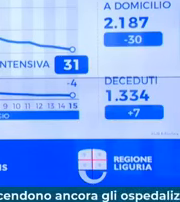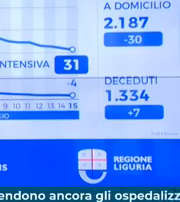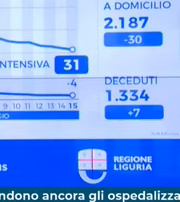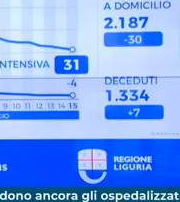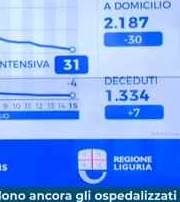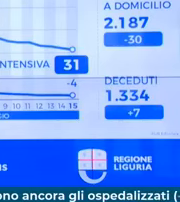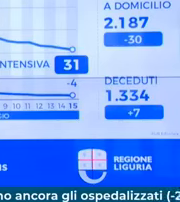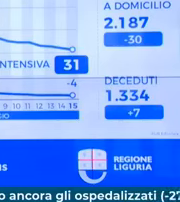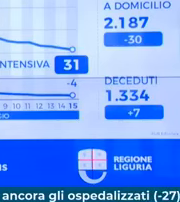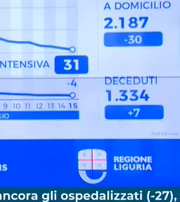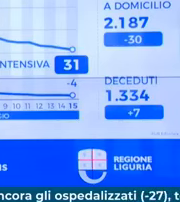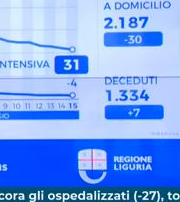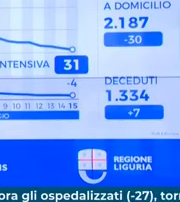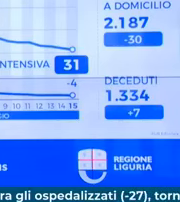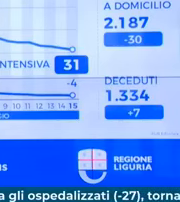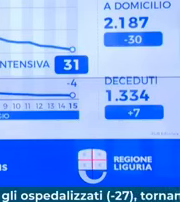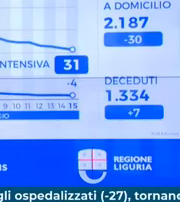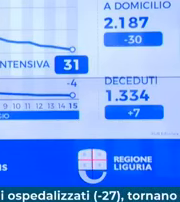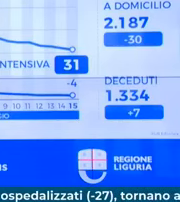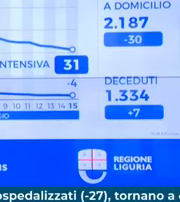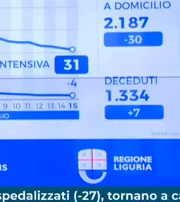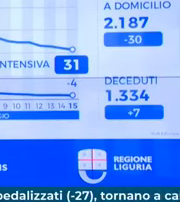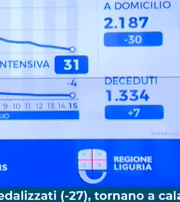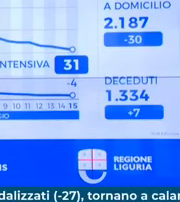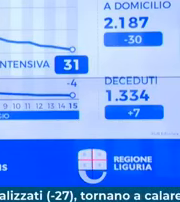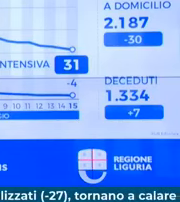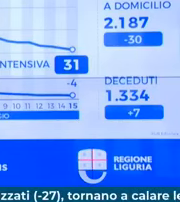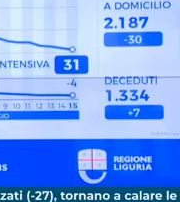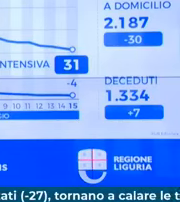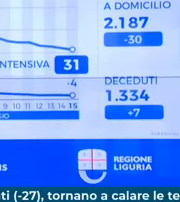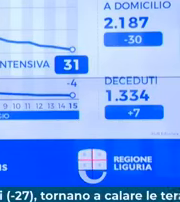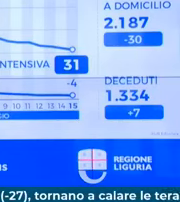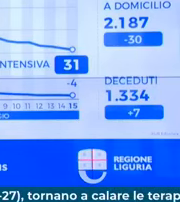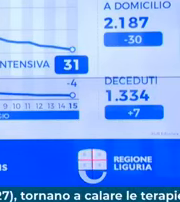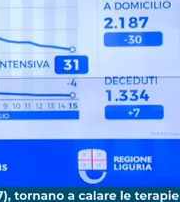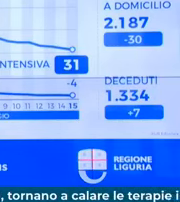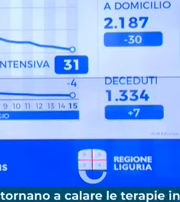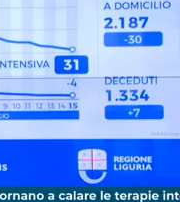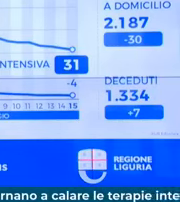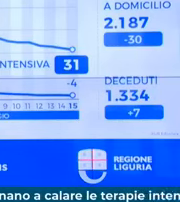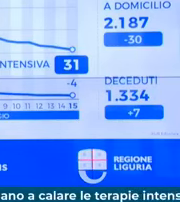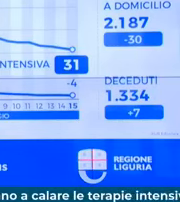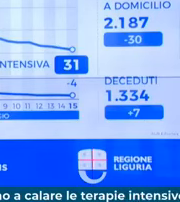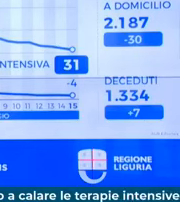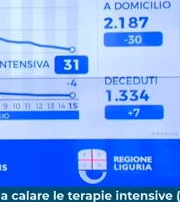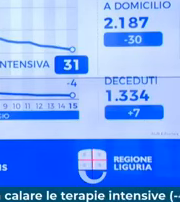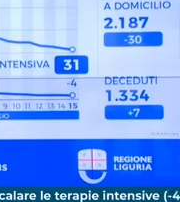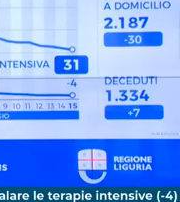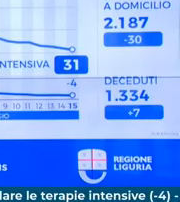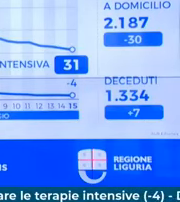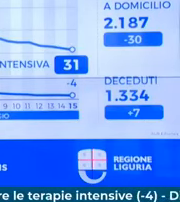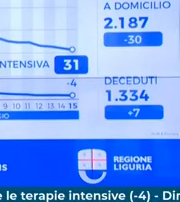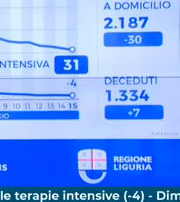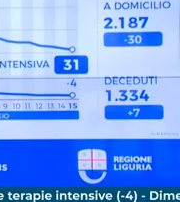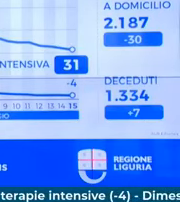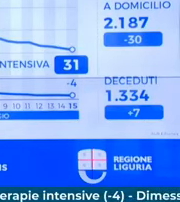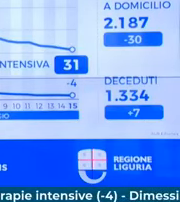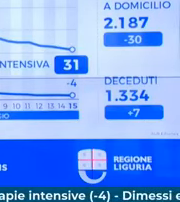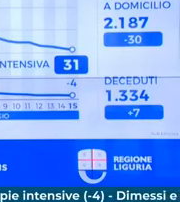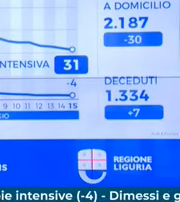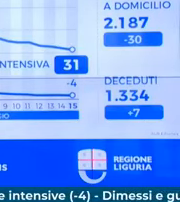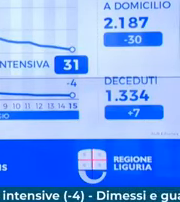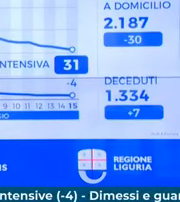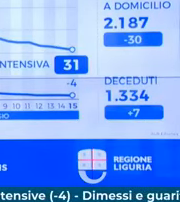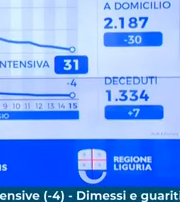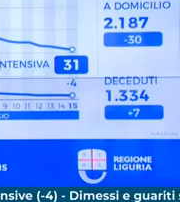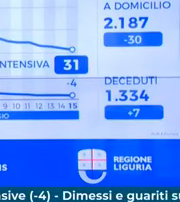in totale. All'Evangelico 15 pazienti, nessuna terapia intensiva, 1 in meno di ieri. Al Galliera 70 pazienti, nessuna